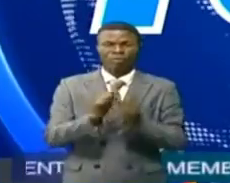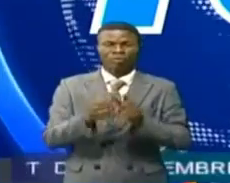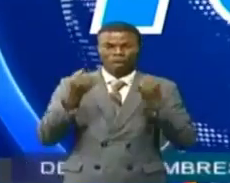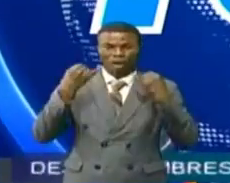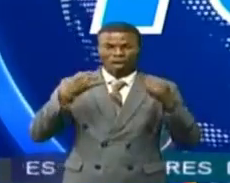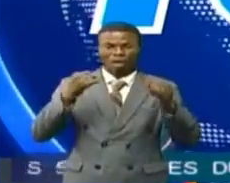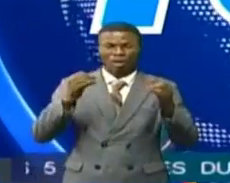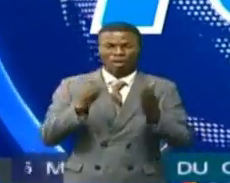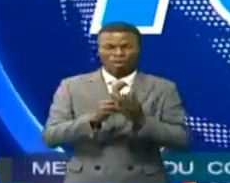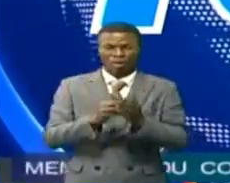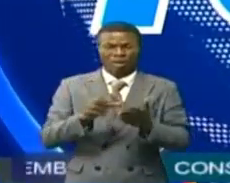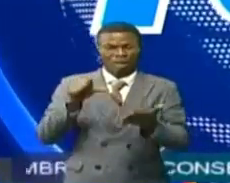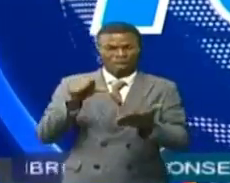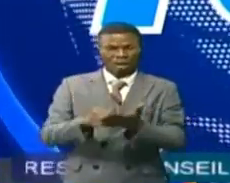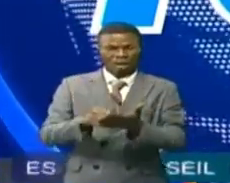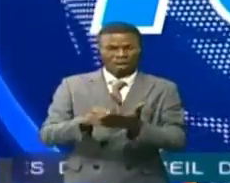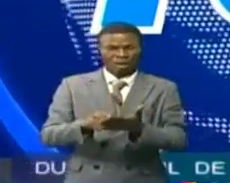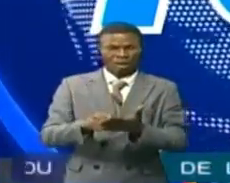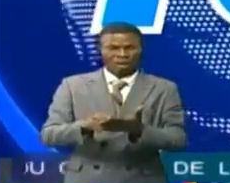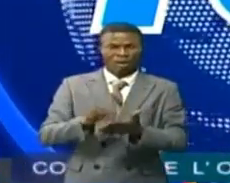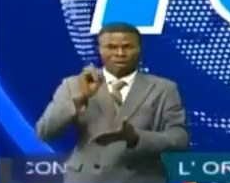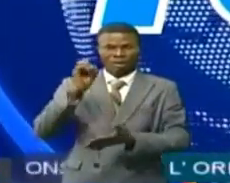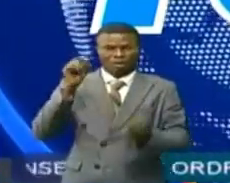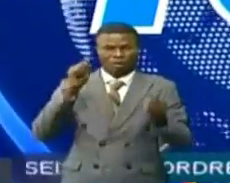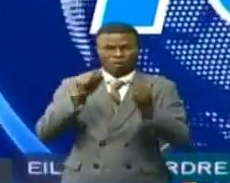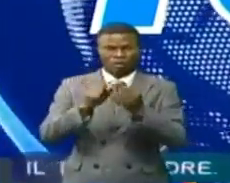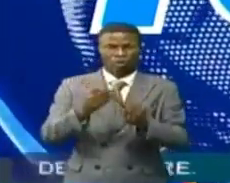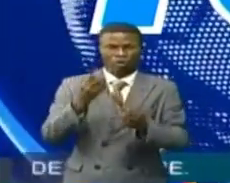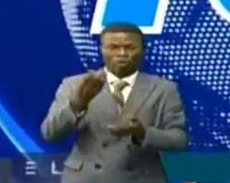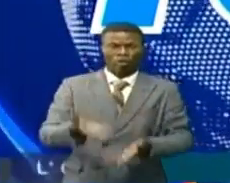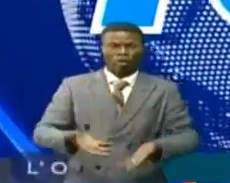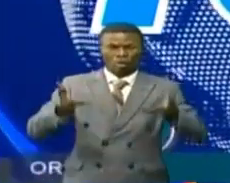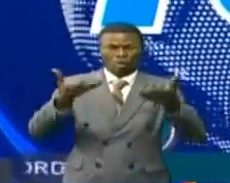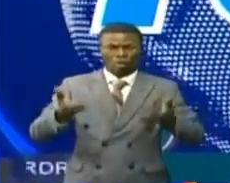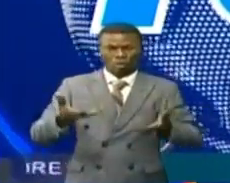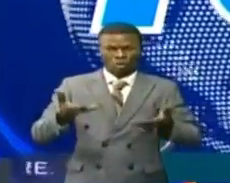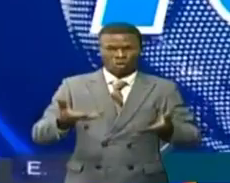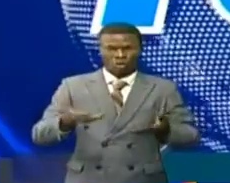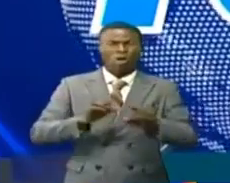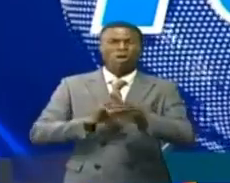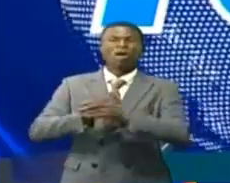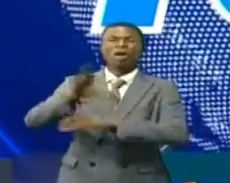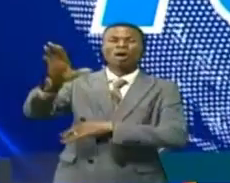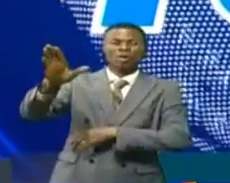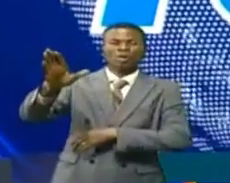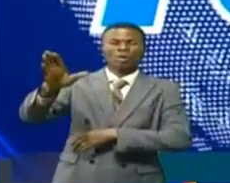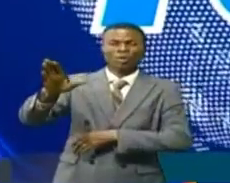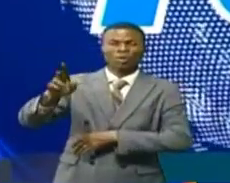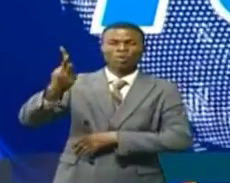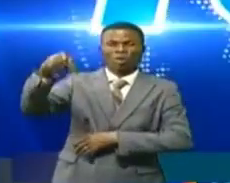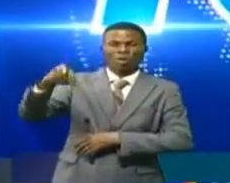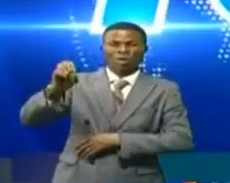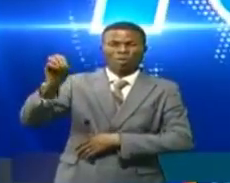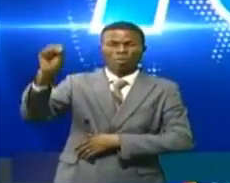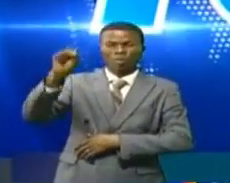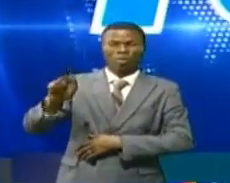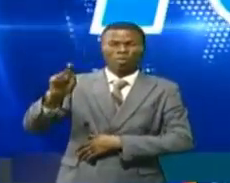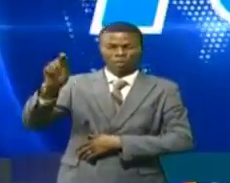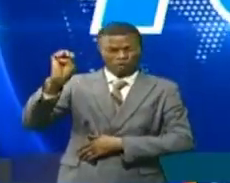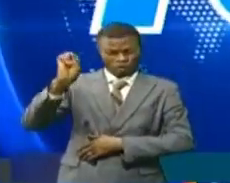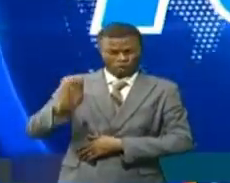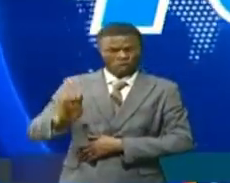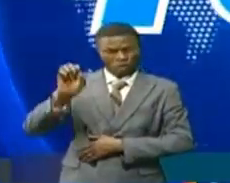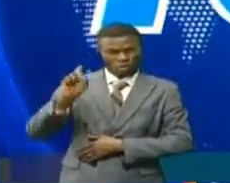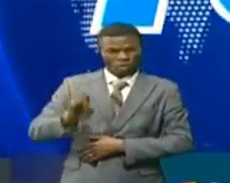l'actualité, toute lettre ou colis de 0 à 2 kg au RDC devait être envoyée que par la poste, c'est une obligation.